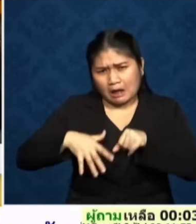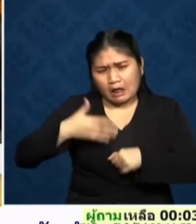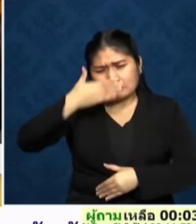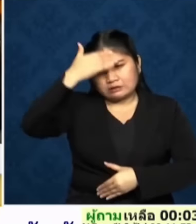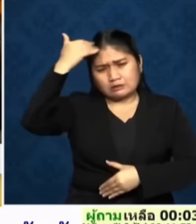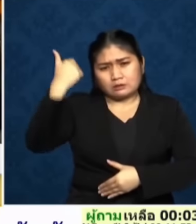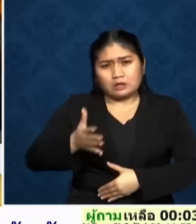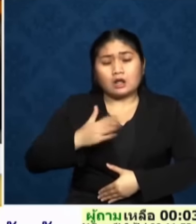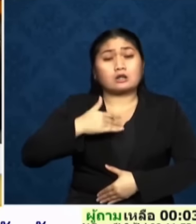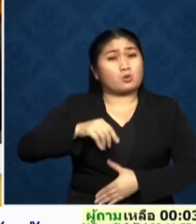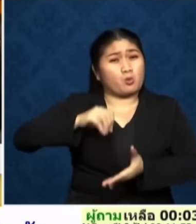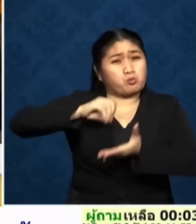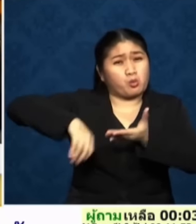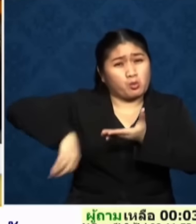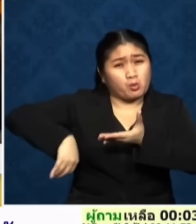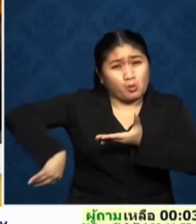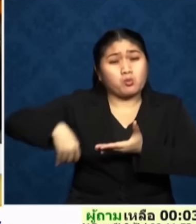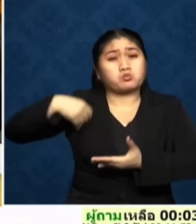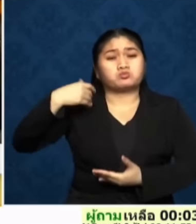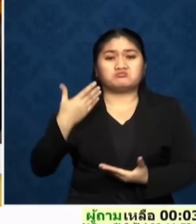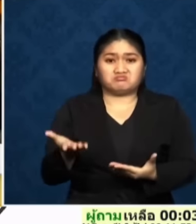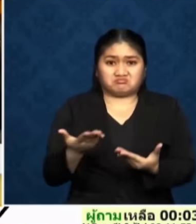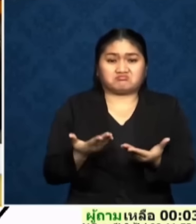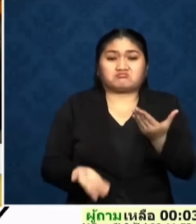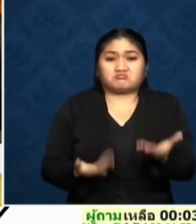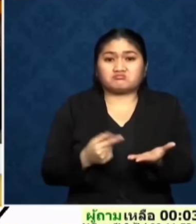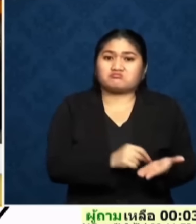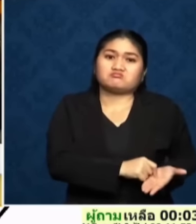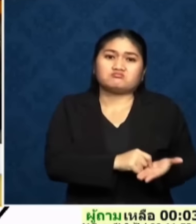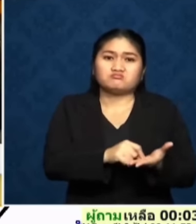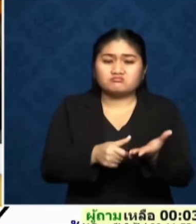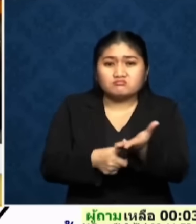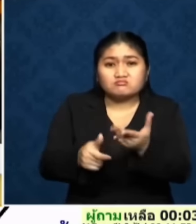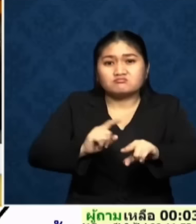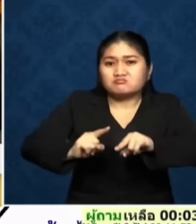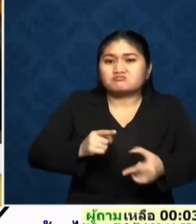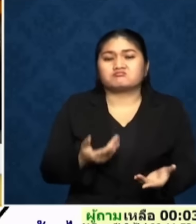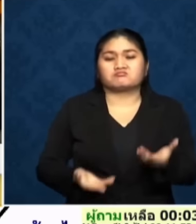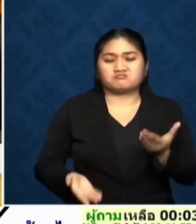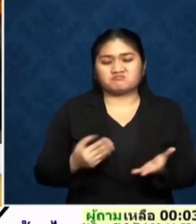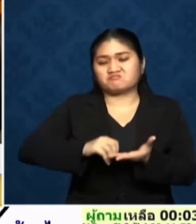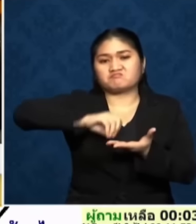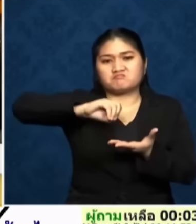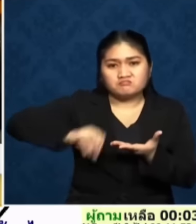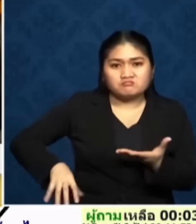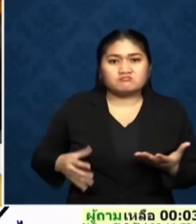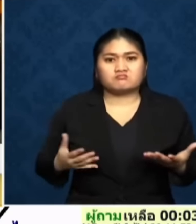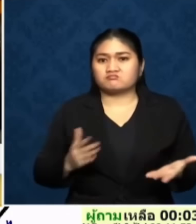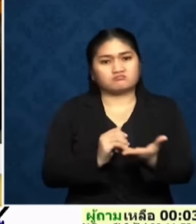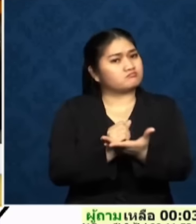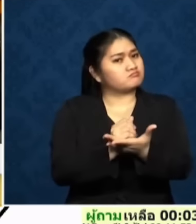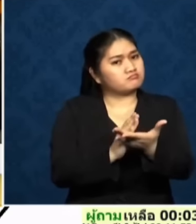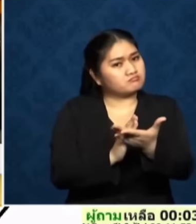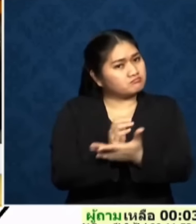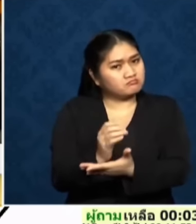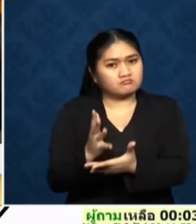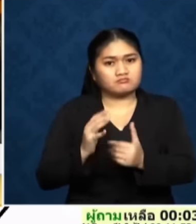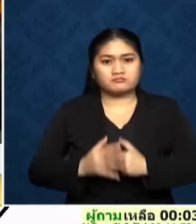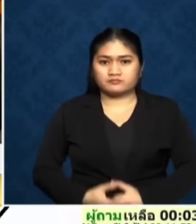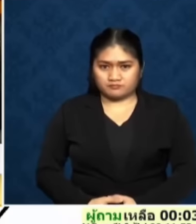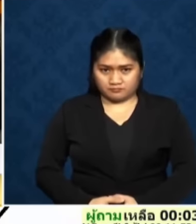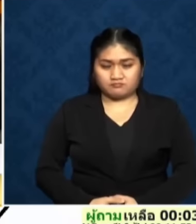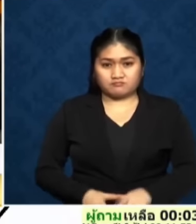กทุกครั้งนะครับไม่ว่าจะยื่นลายมาตรายื่นแก้อะไรต่างๆก็ตามเนี่ยมันก็ไม่ผ่านทุกครั้ง